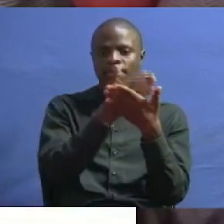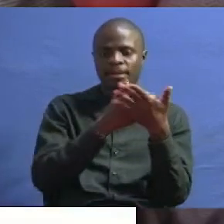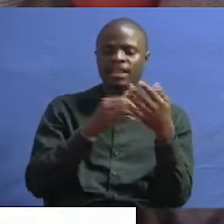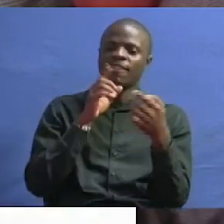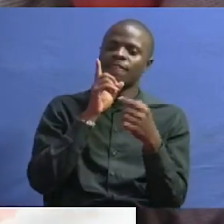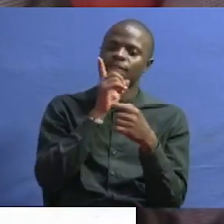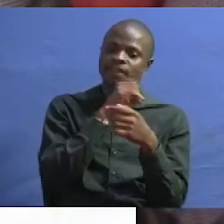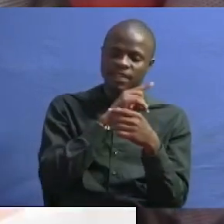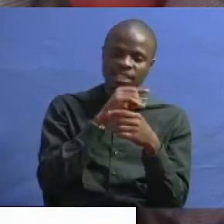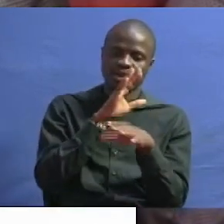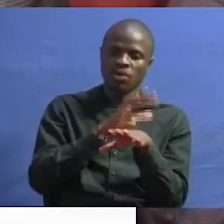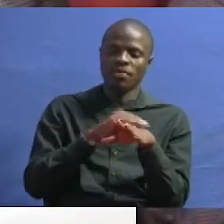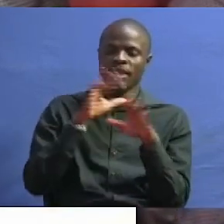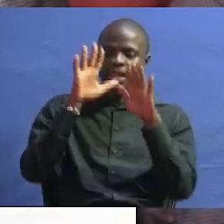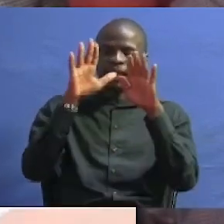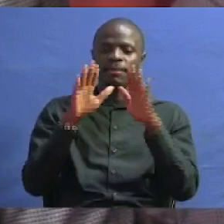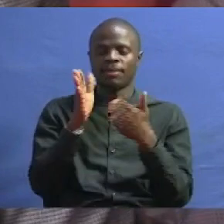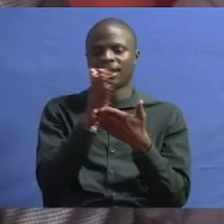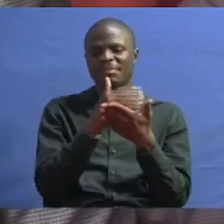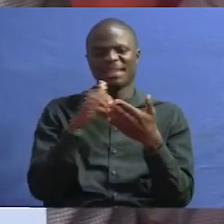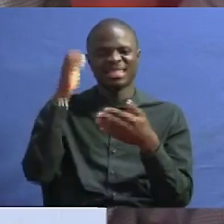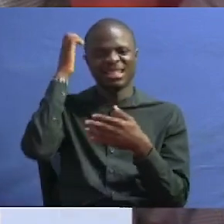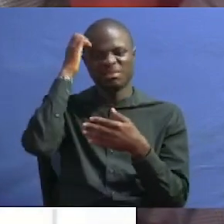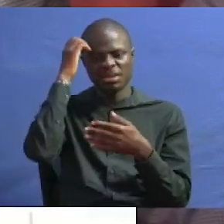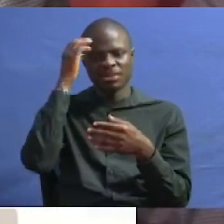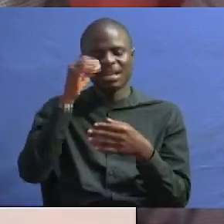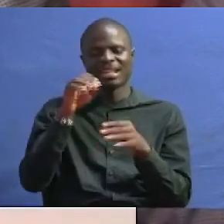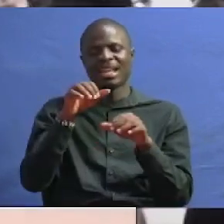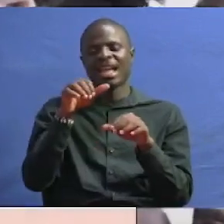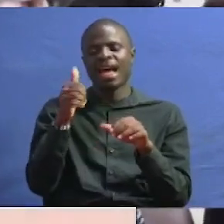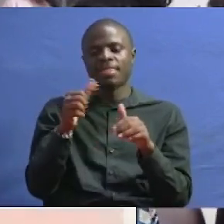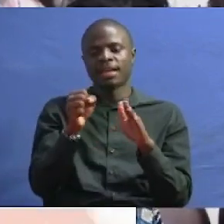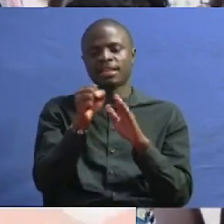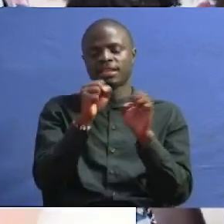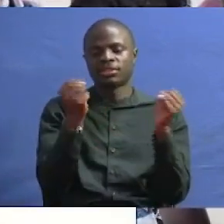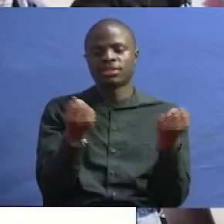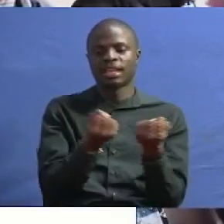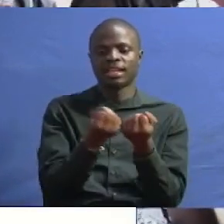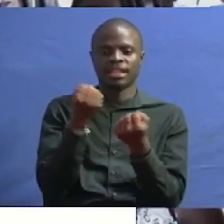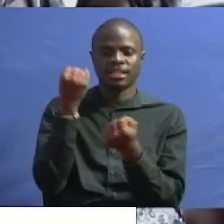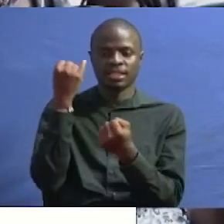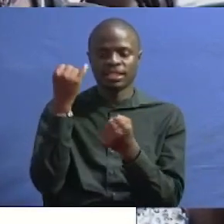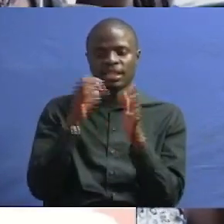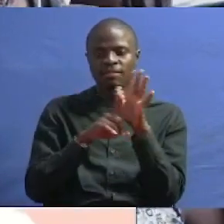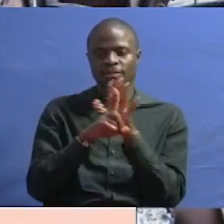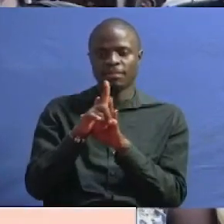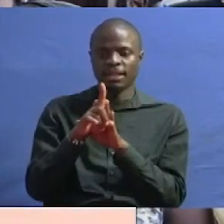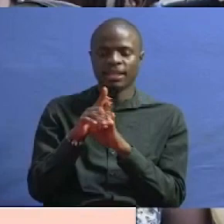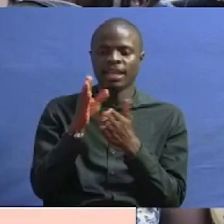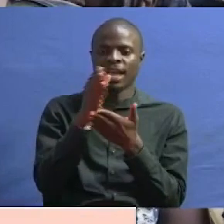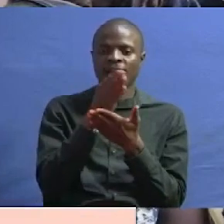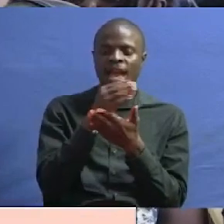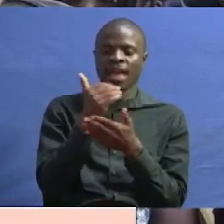miundo msingi muhimu, elimu pamoja na ustawi wa jamii. Viongozi wengine walioshiriki katika zoezi hilo walikuwa ni